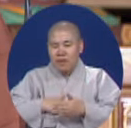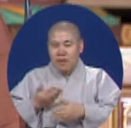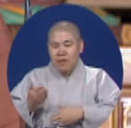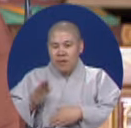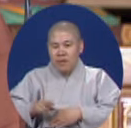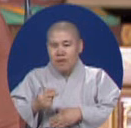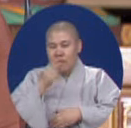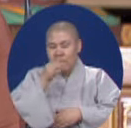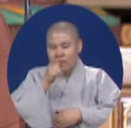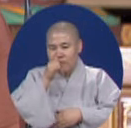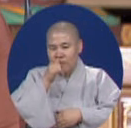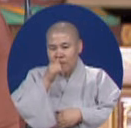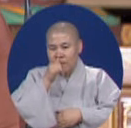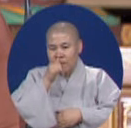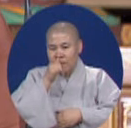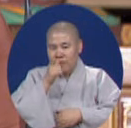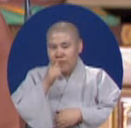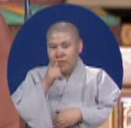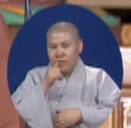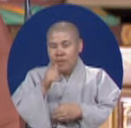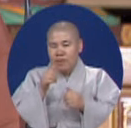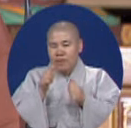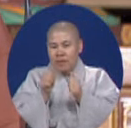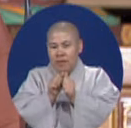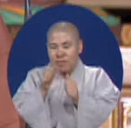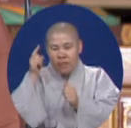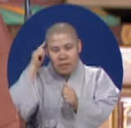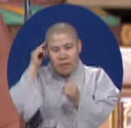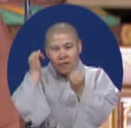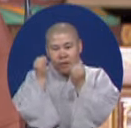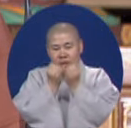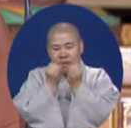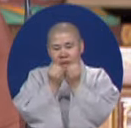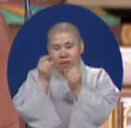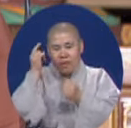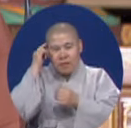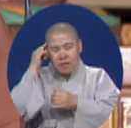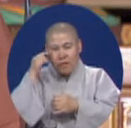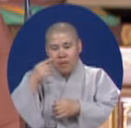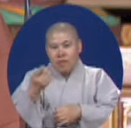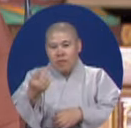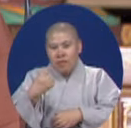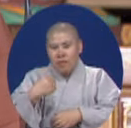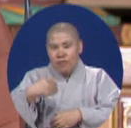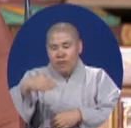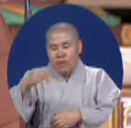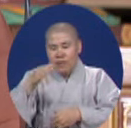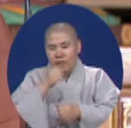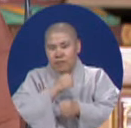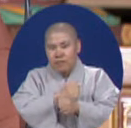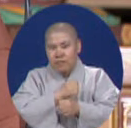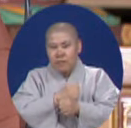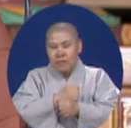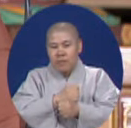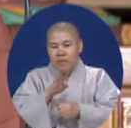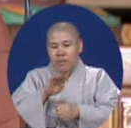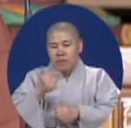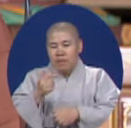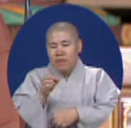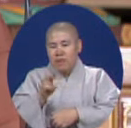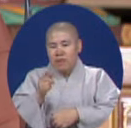중생은 뭐 남자 생각하고 여자 생각하고 오고 가고 하는 이걸 반연심이라고